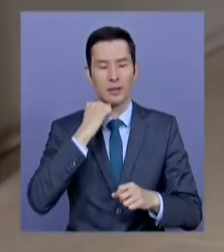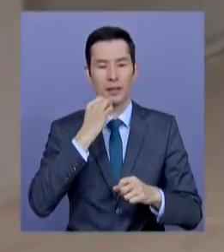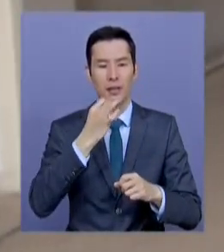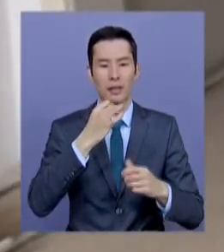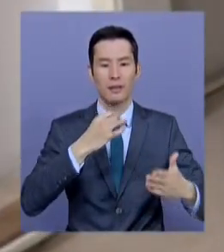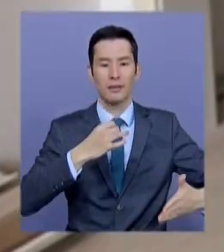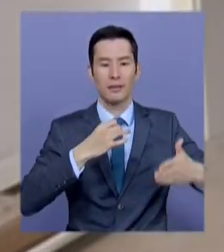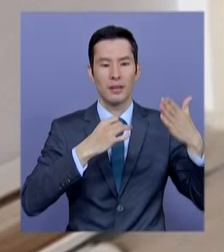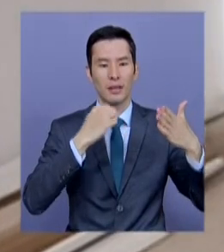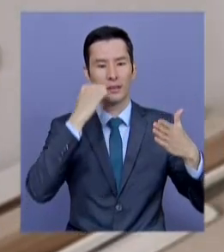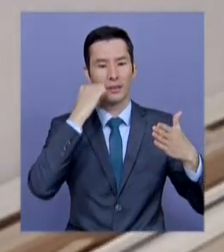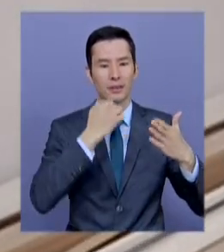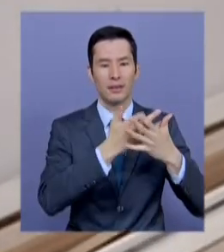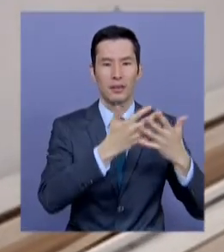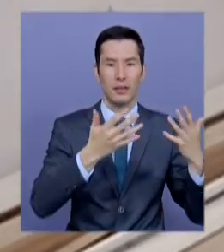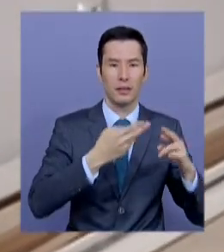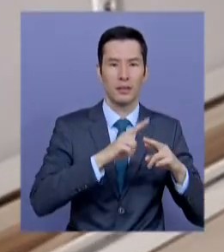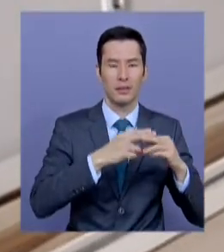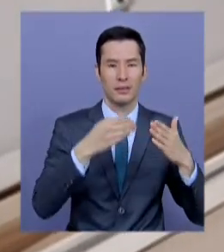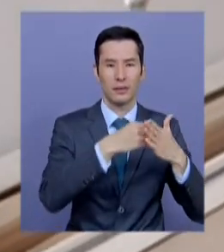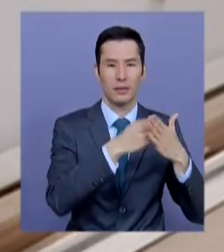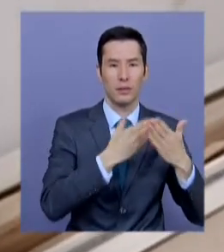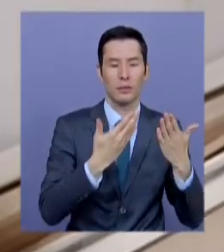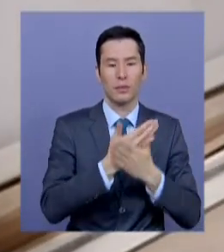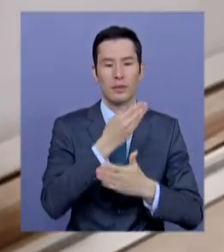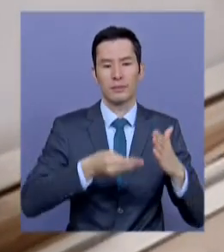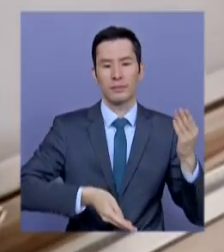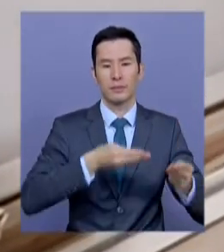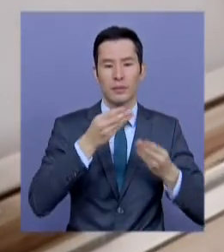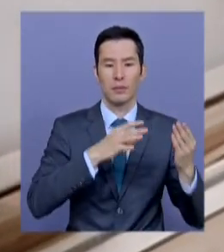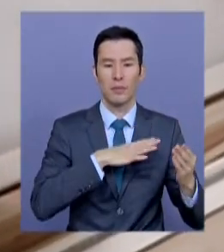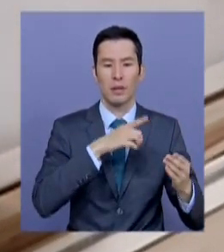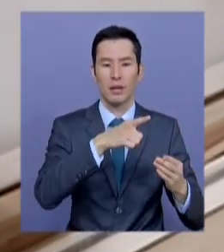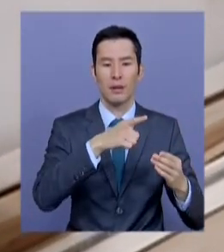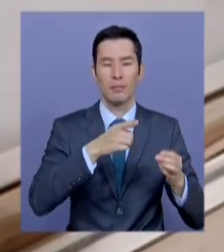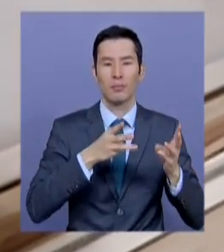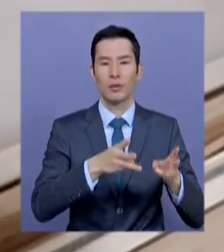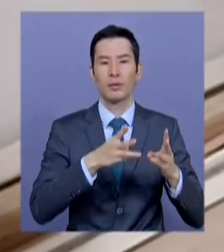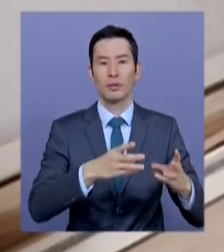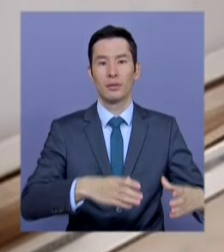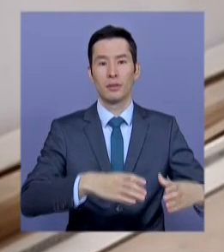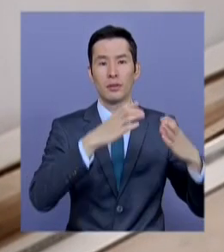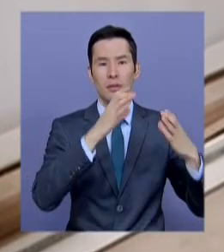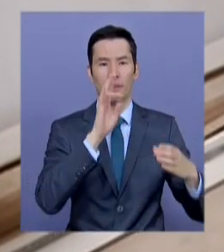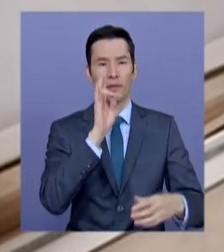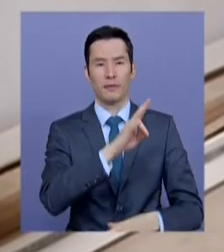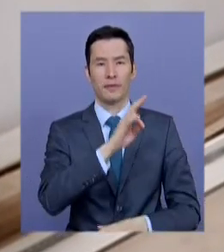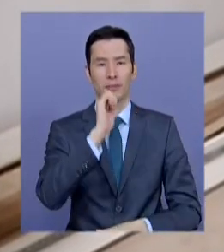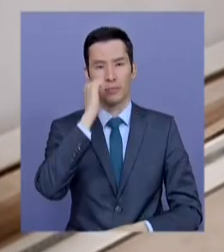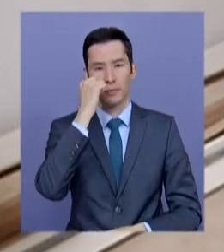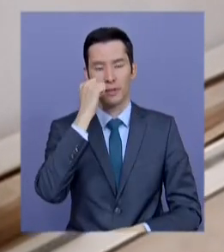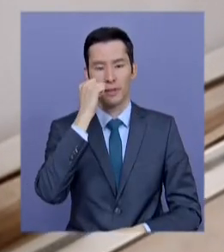қабырғаларындағы ескірген сылақтың барлығын сүріп орнына жаңасын тартқан. Ал мына пешті сол бойында қалдыруды